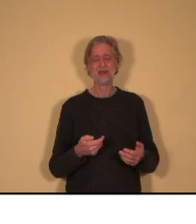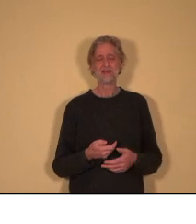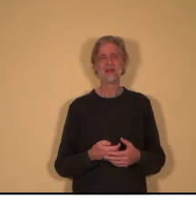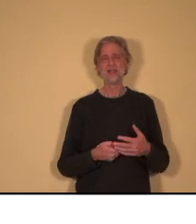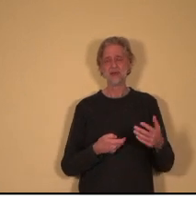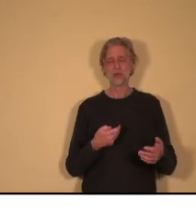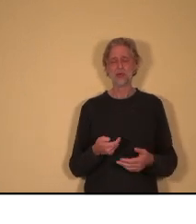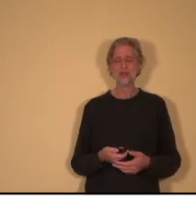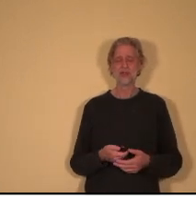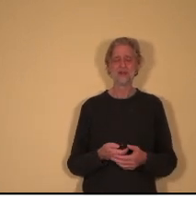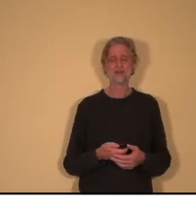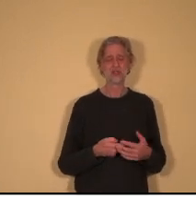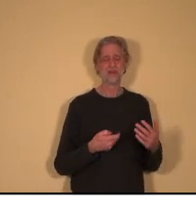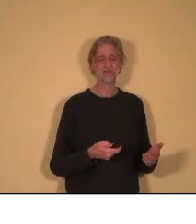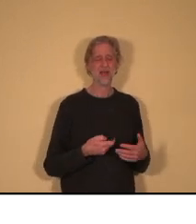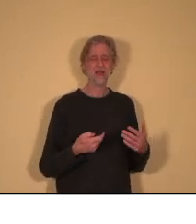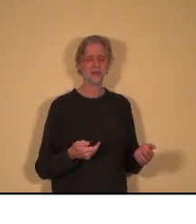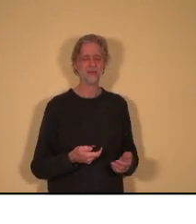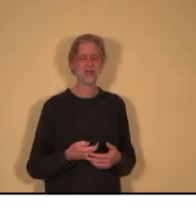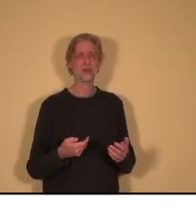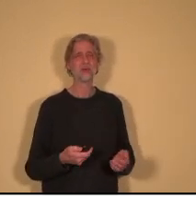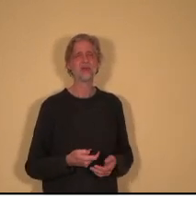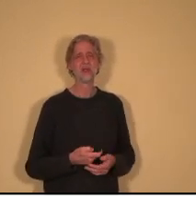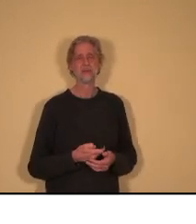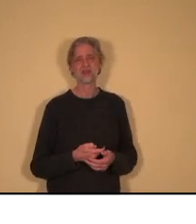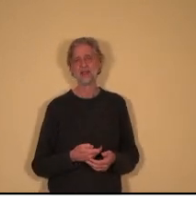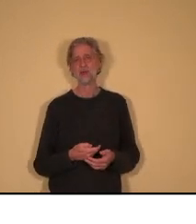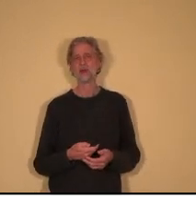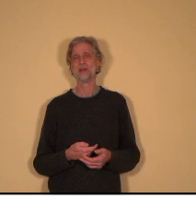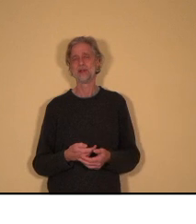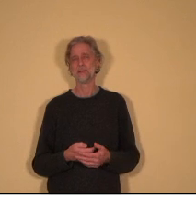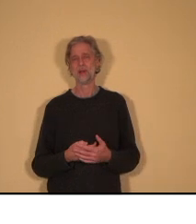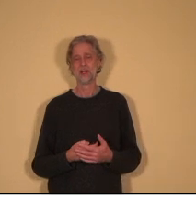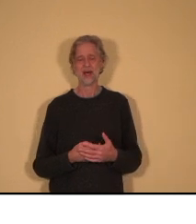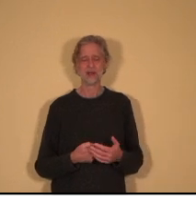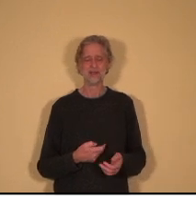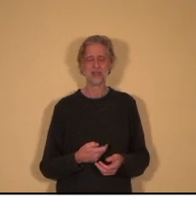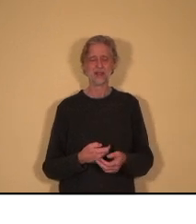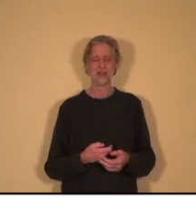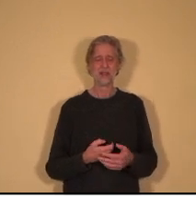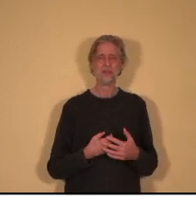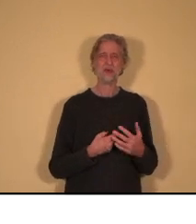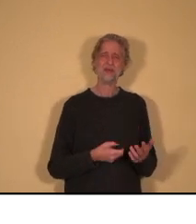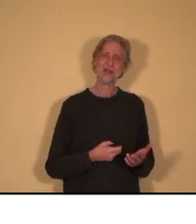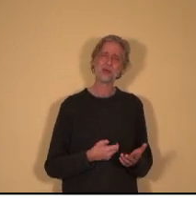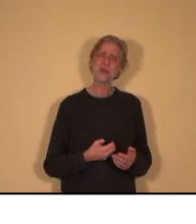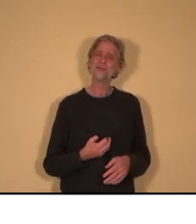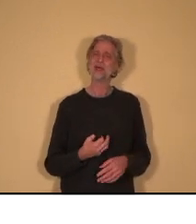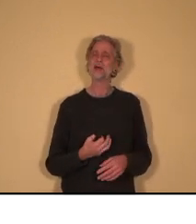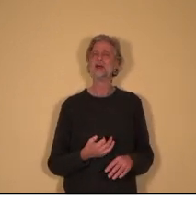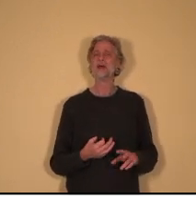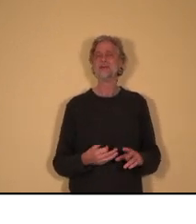B ist dann irgendwo unten zwischen Recycling, Verwertung und Beseitigung angesiedelt.